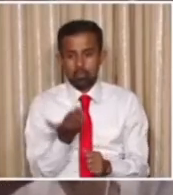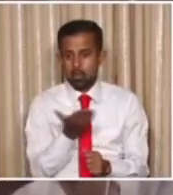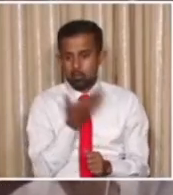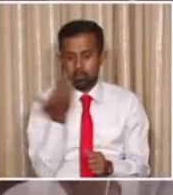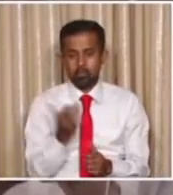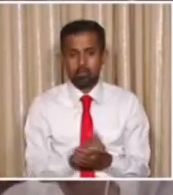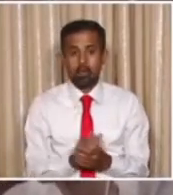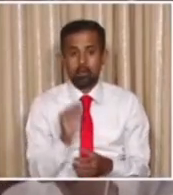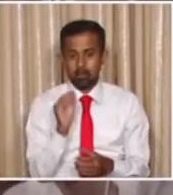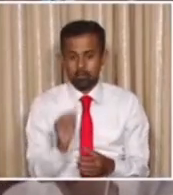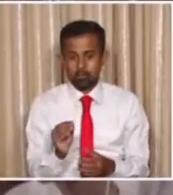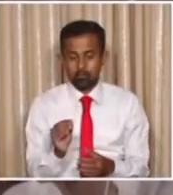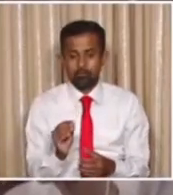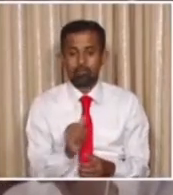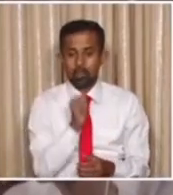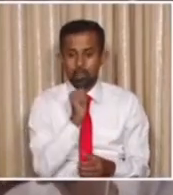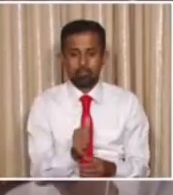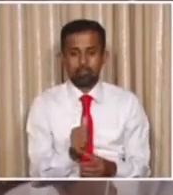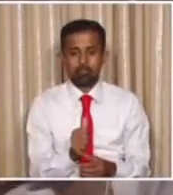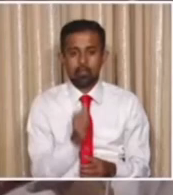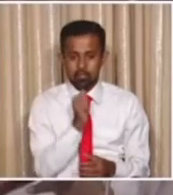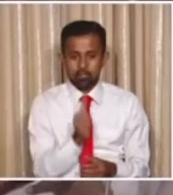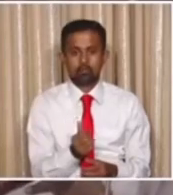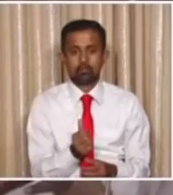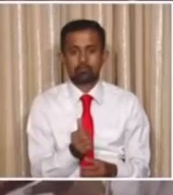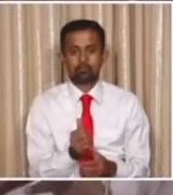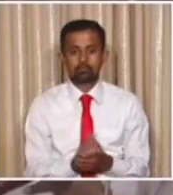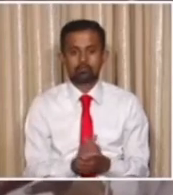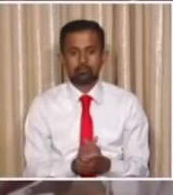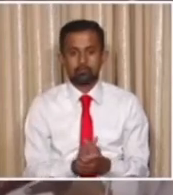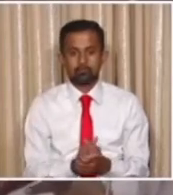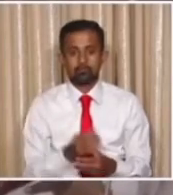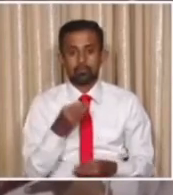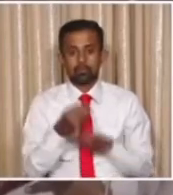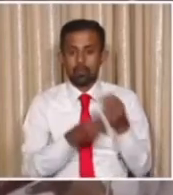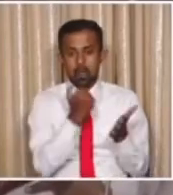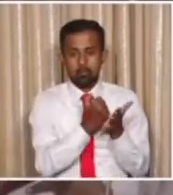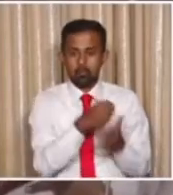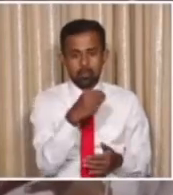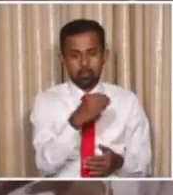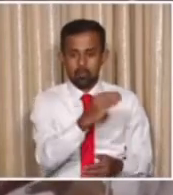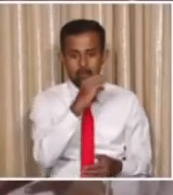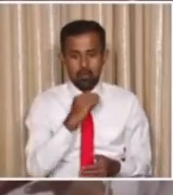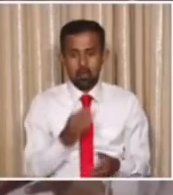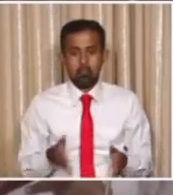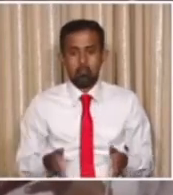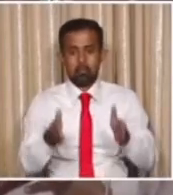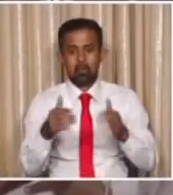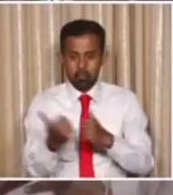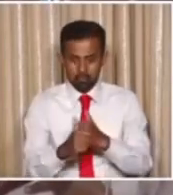පුළුවන්. නමුත් මේ යථාර්ථය මේක ඇත්ත. දැන් වාණිජ බැංකු වලින් ණය අරගෙන පාරවල් කාපට්